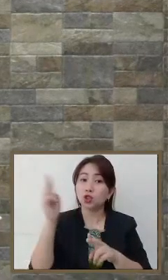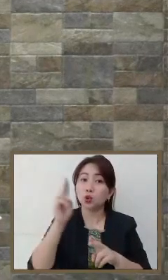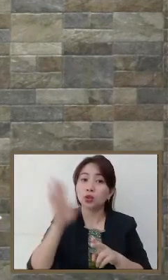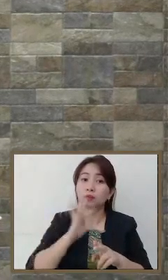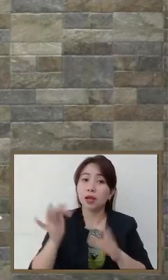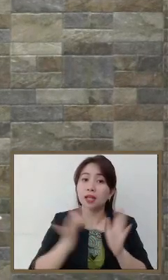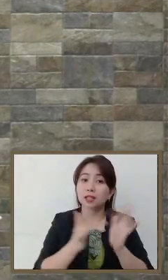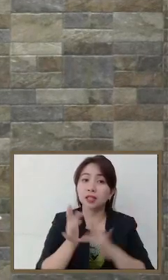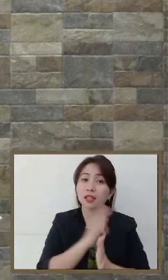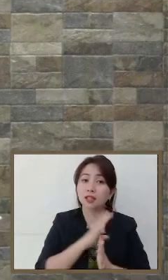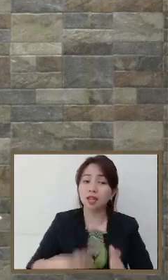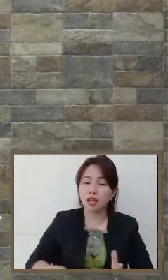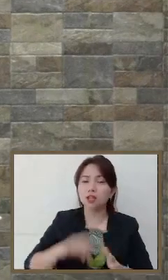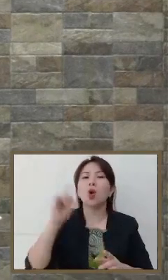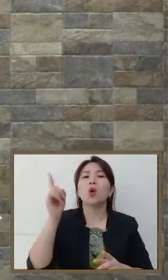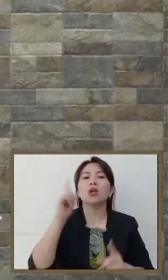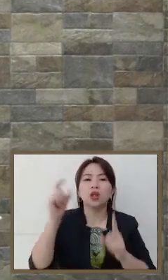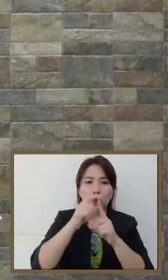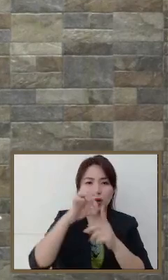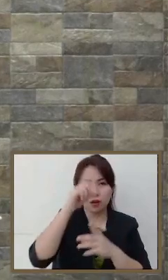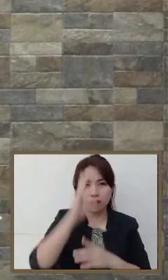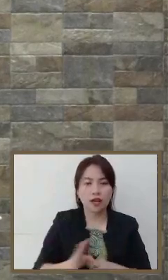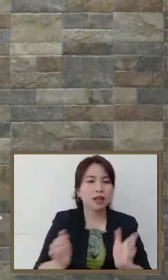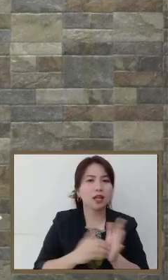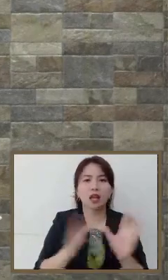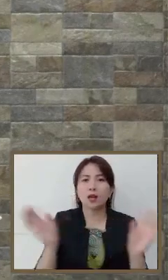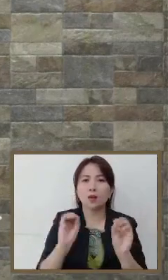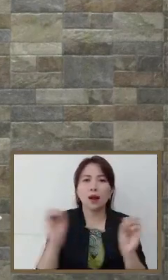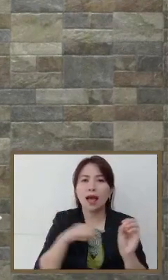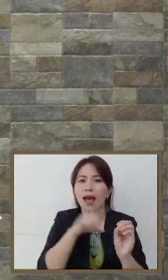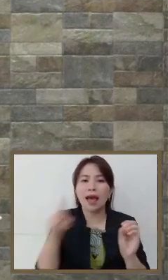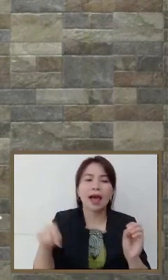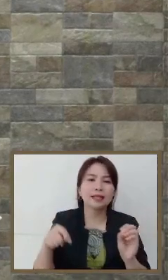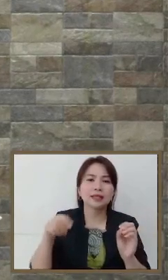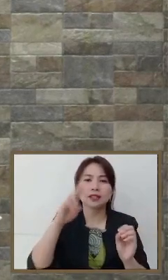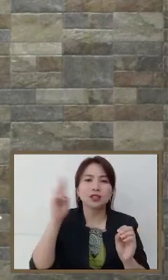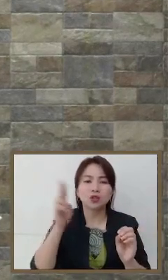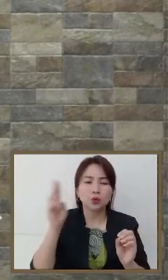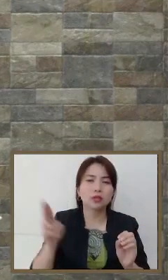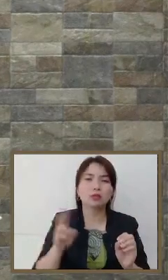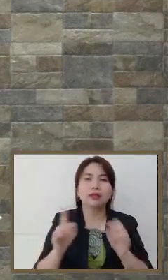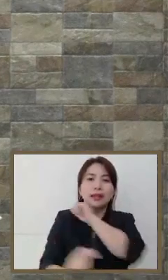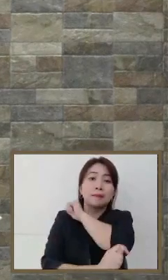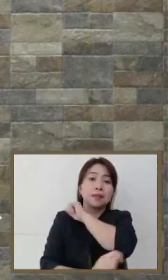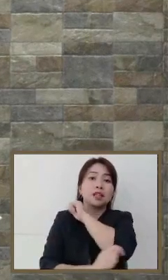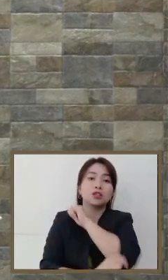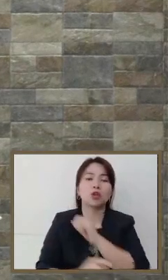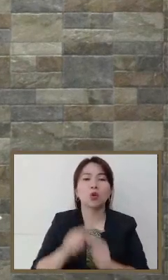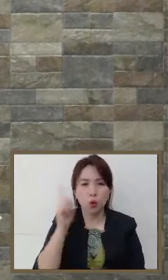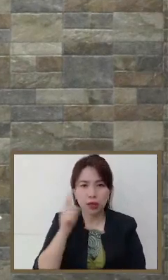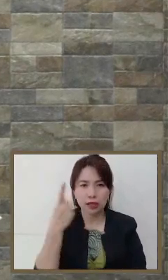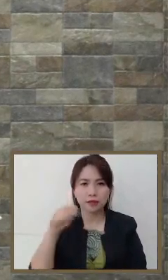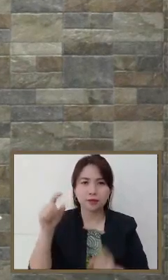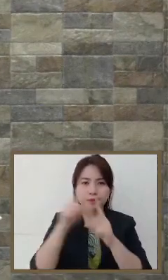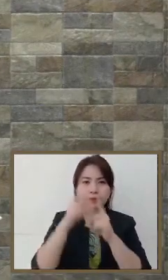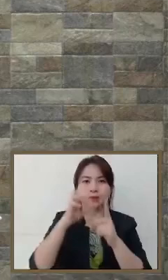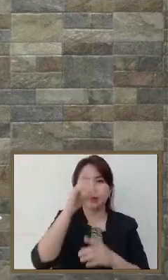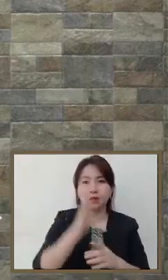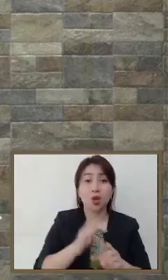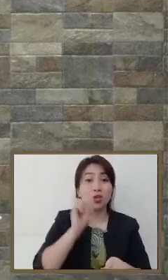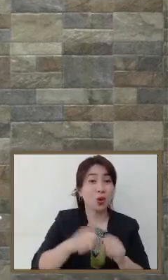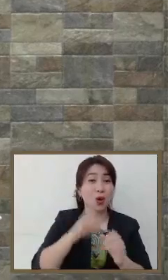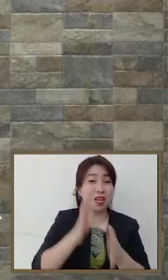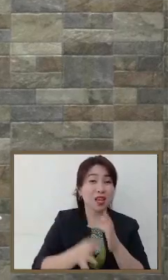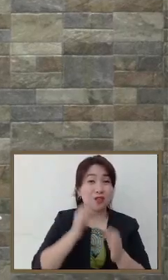Diyos wala tayong ibang gagamitin sa temptation ng diyablo mga kapatid kundi ang Sarita ng kaya pag kulang ka dito